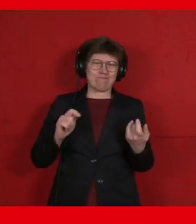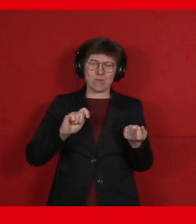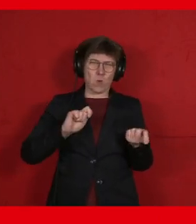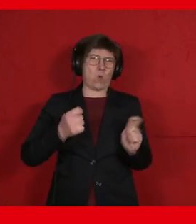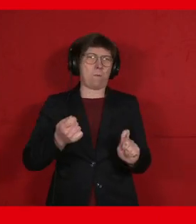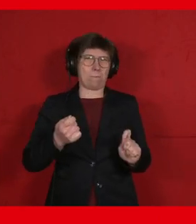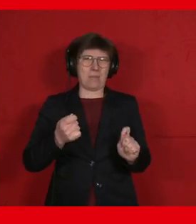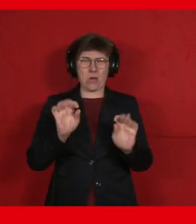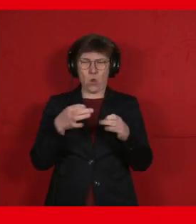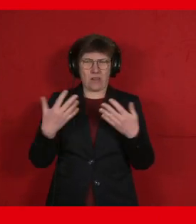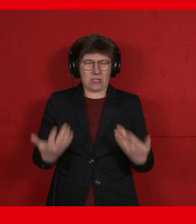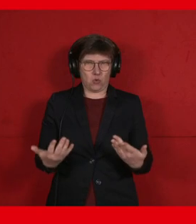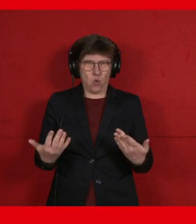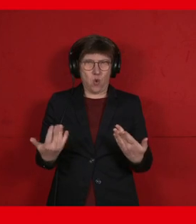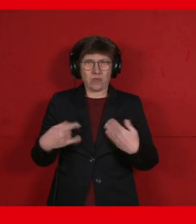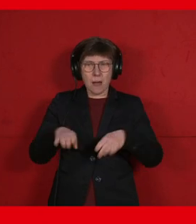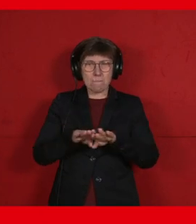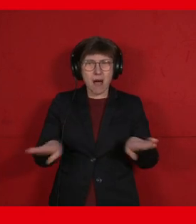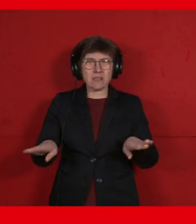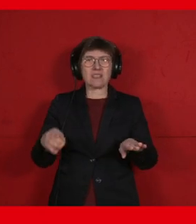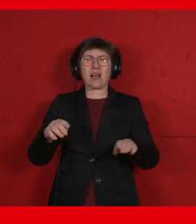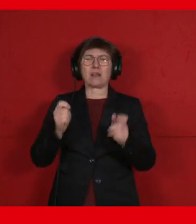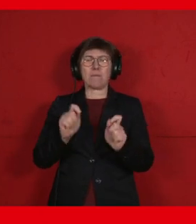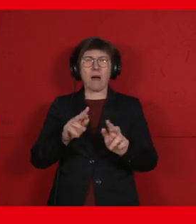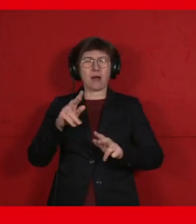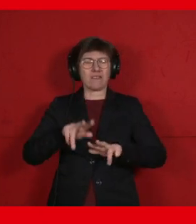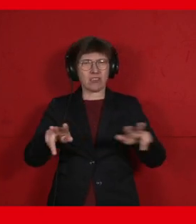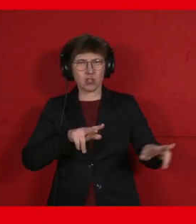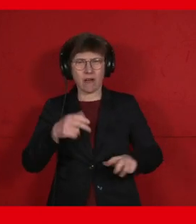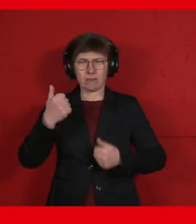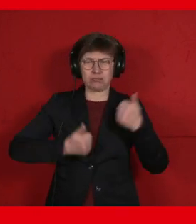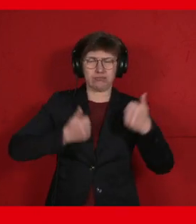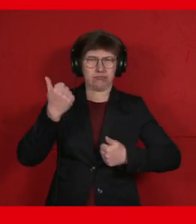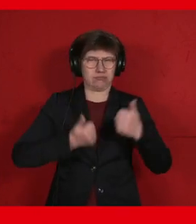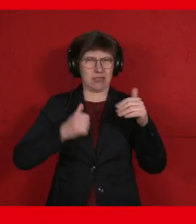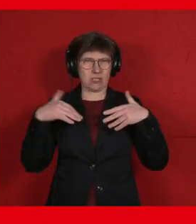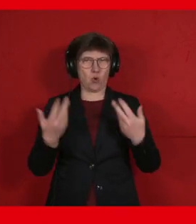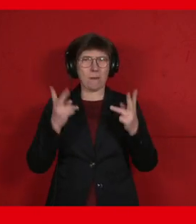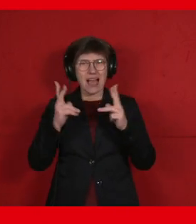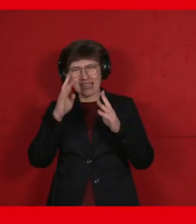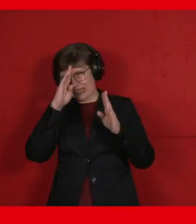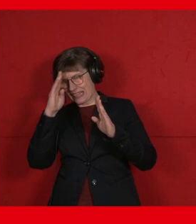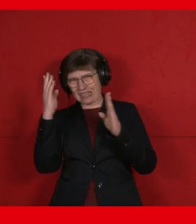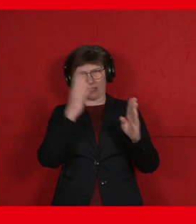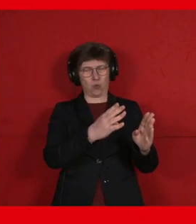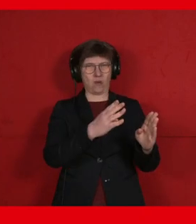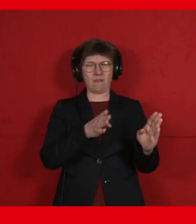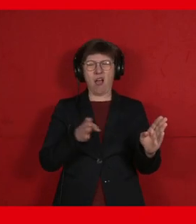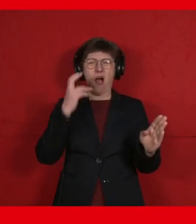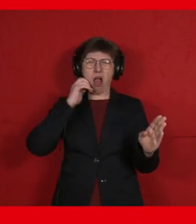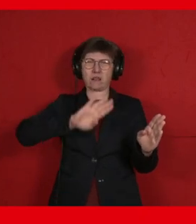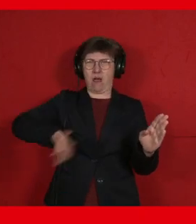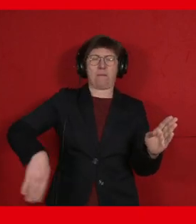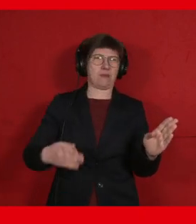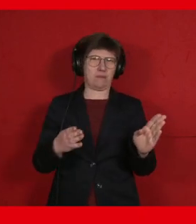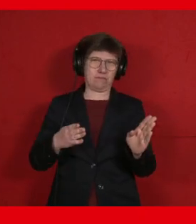geändert und das gilt. Und auf der Basis gibt es dann Marktwirtschaft, Gewinnstreben, ist alles wunderbar, aber in die richtige Richtung. Und ich glaube, das müssen